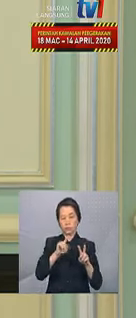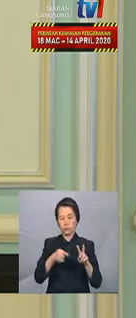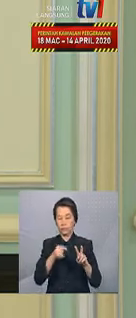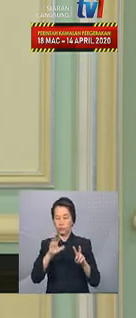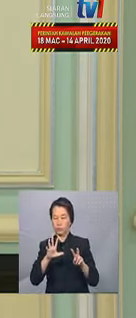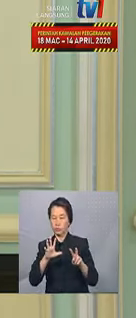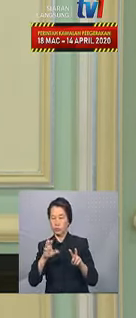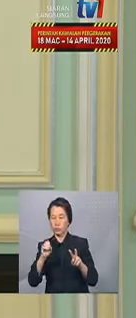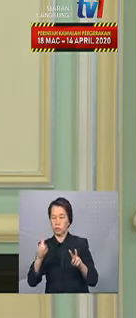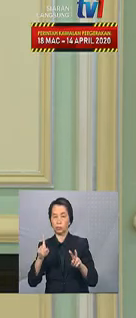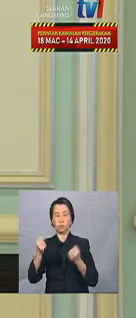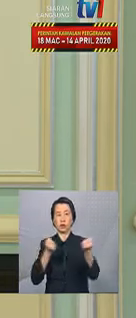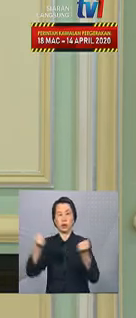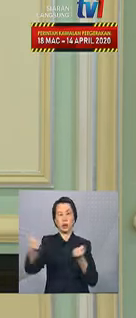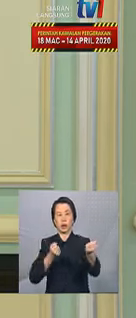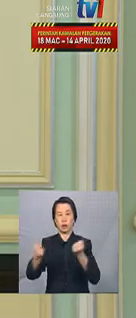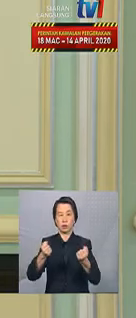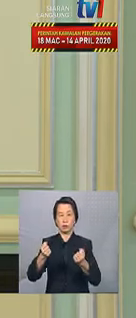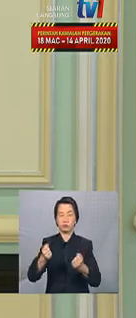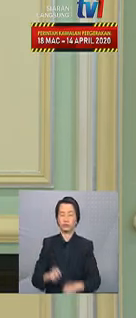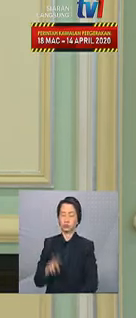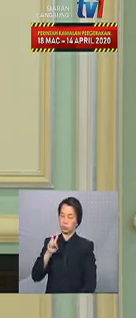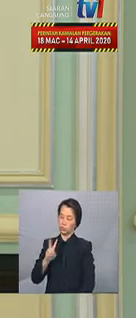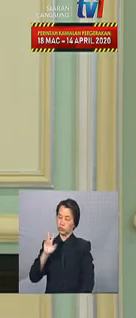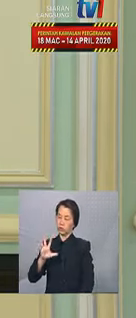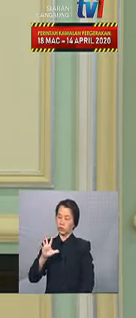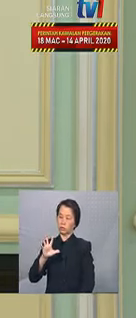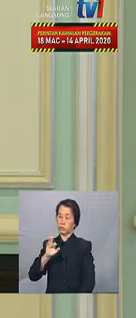293,051 kenderaan. Sebanyak